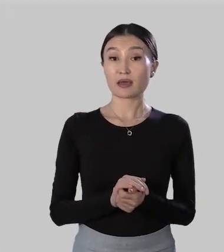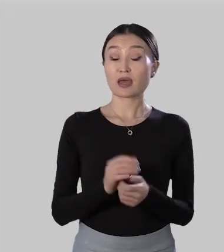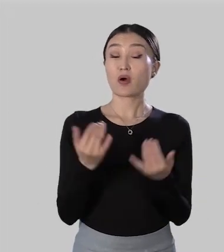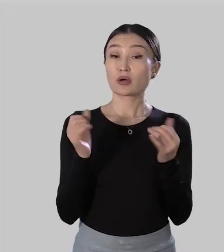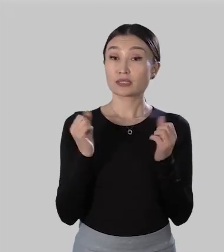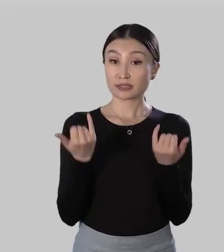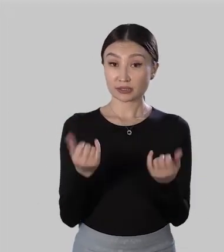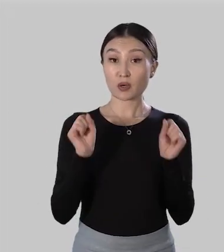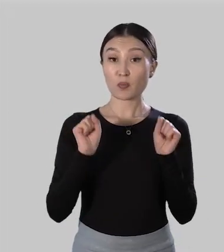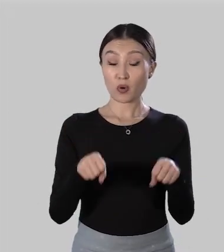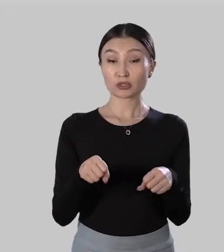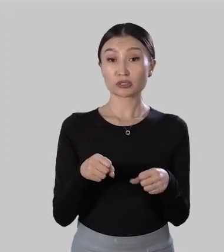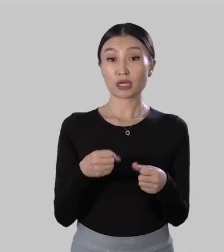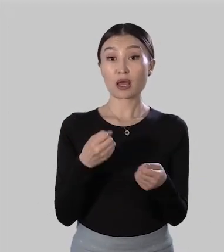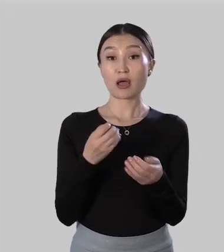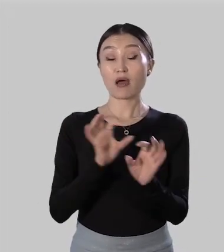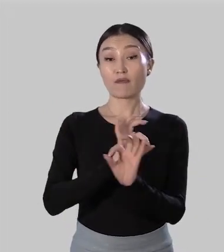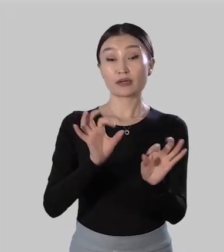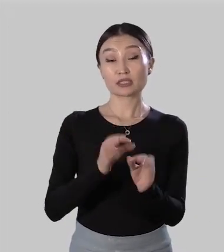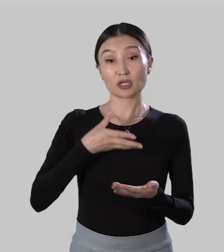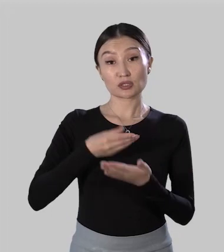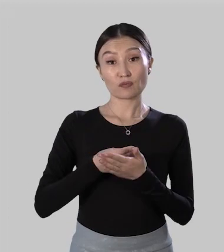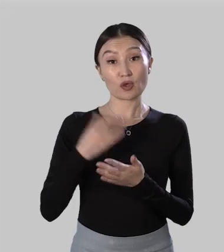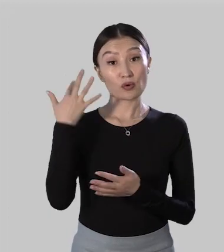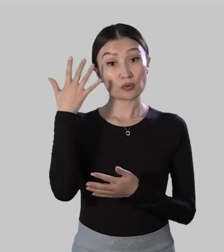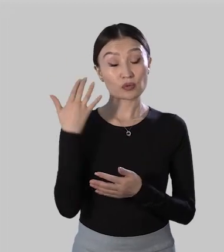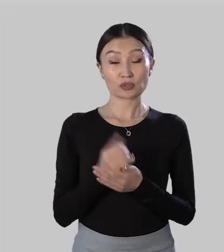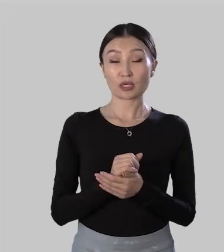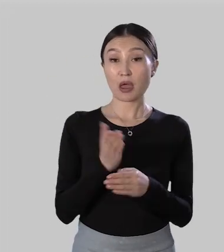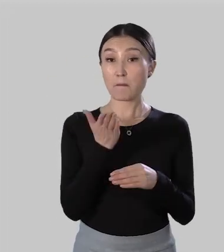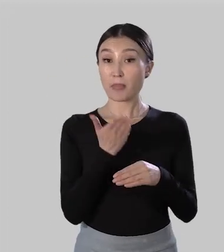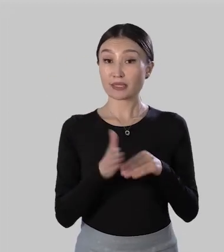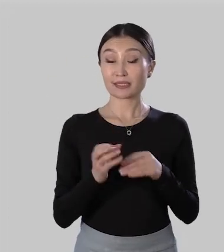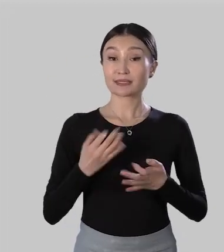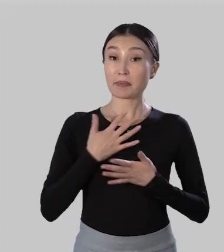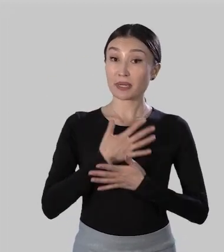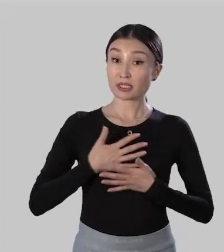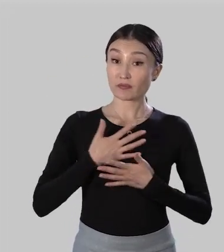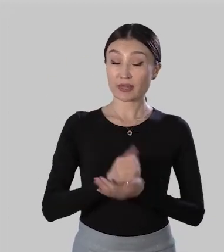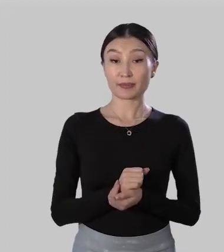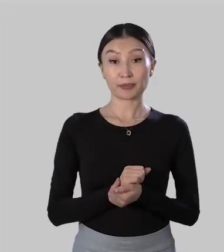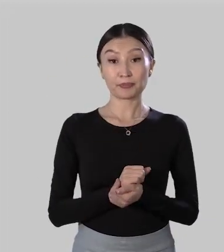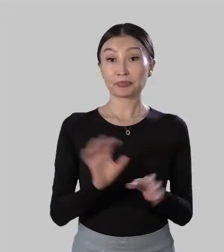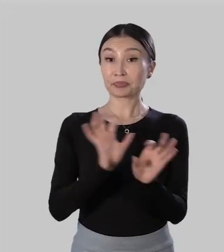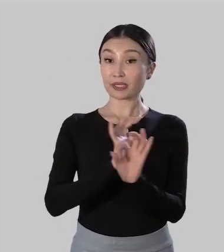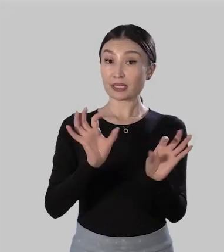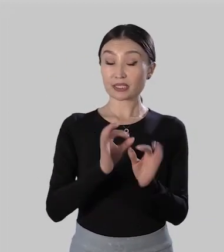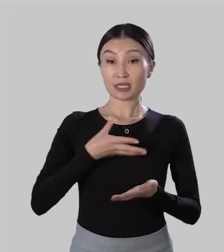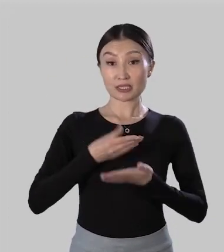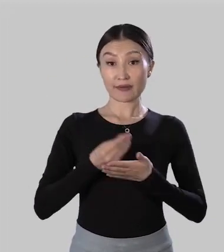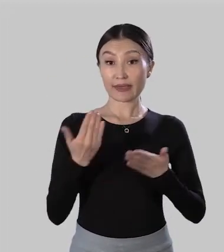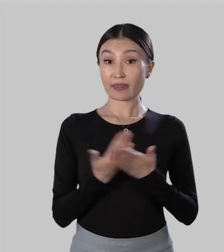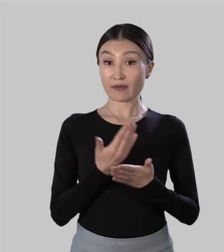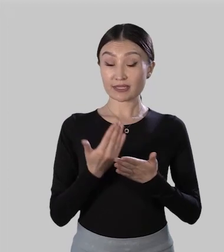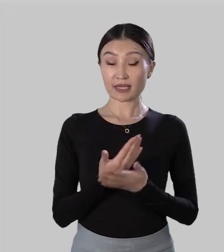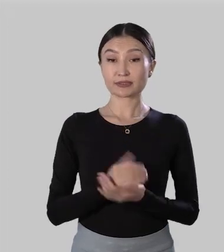Теперь можно выразить свою точку зрения, поделиться мнением, переживаниями, рассказать о